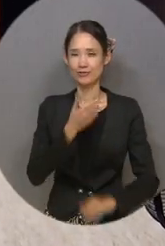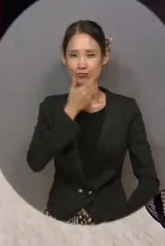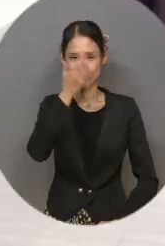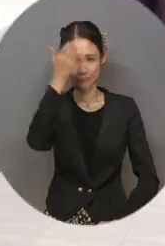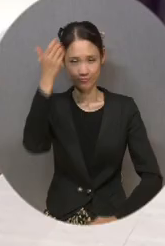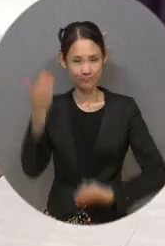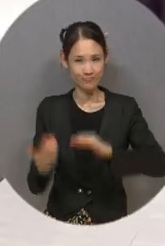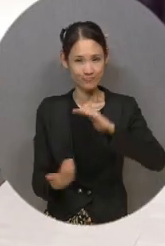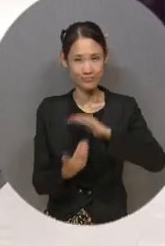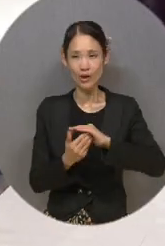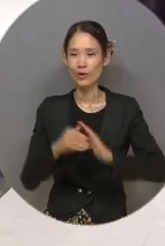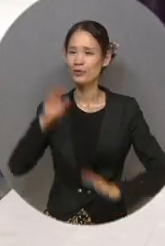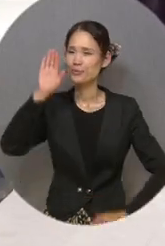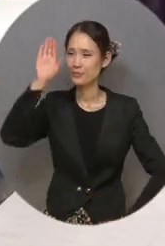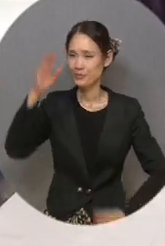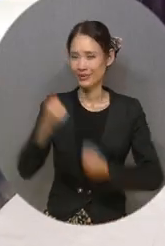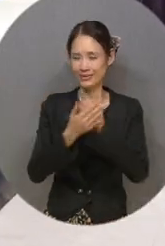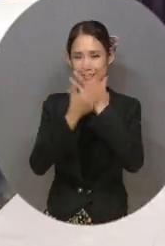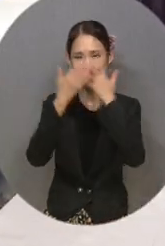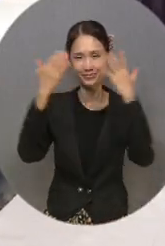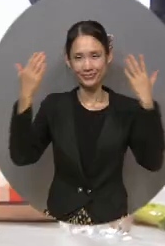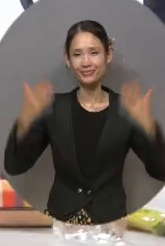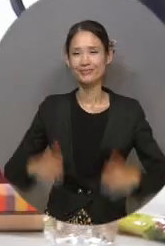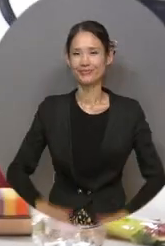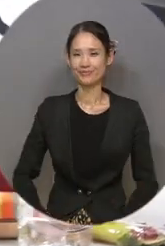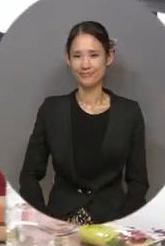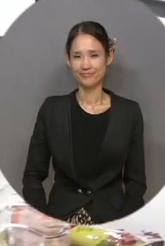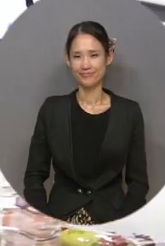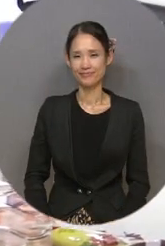이루어지고 미래가 밝아집니다.